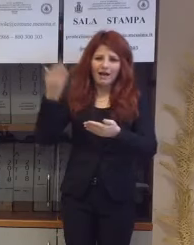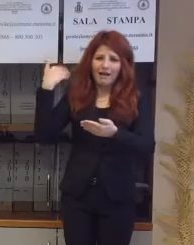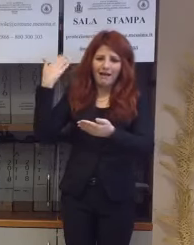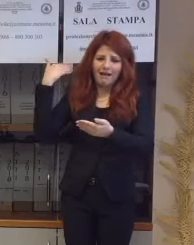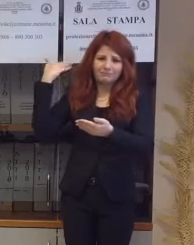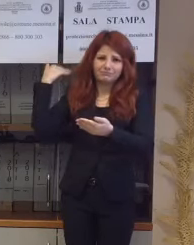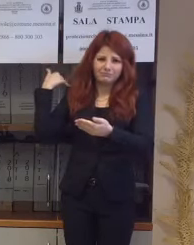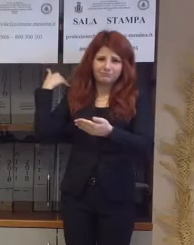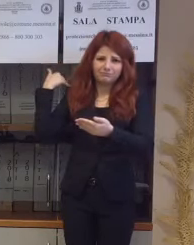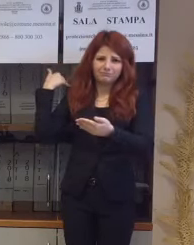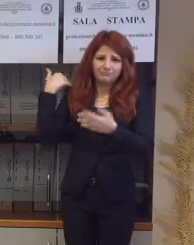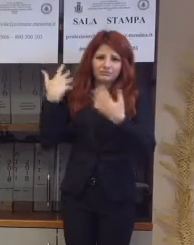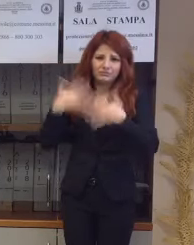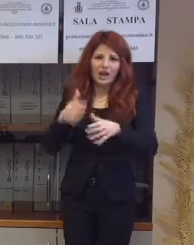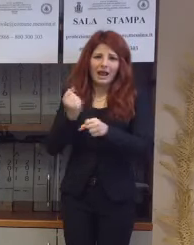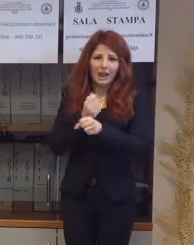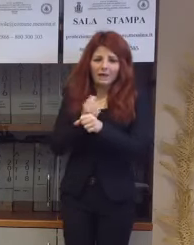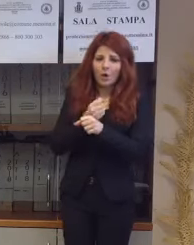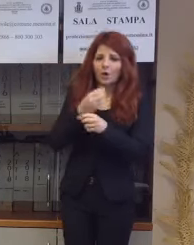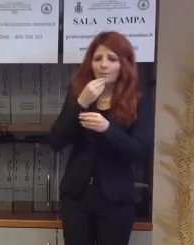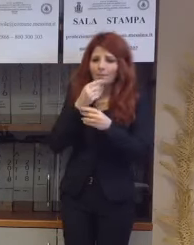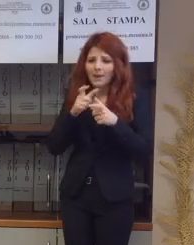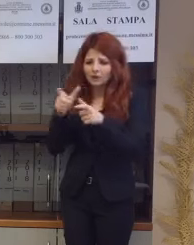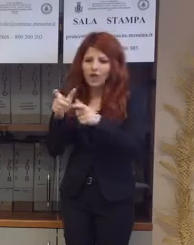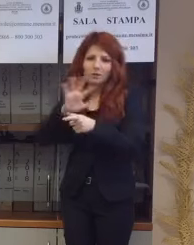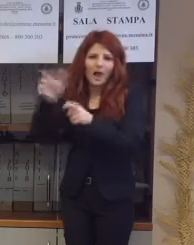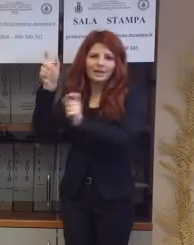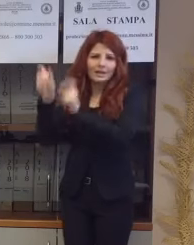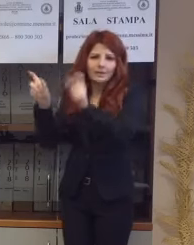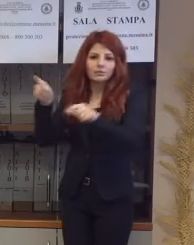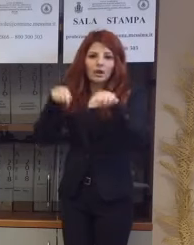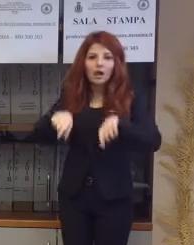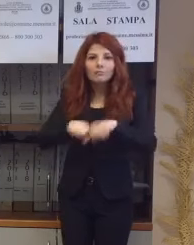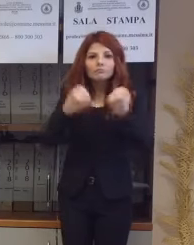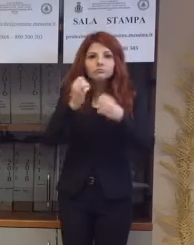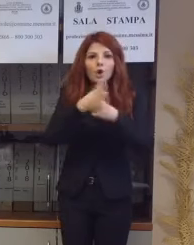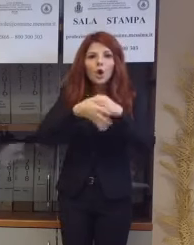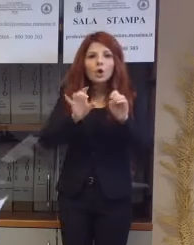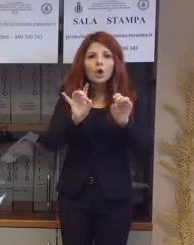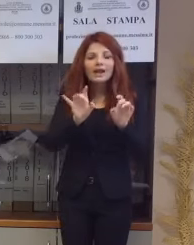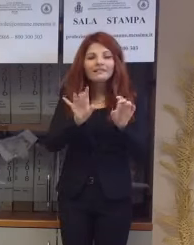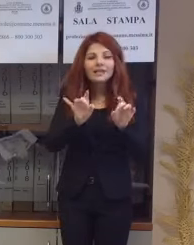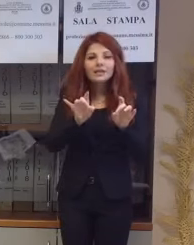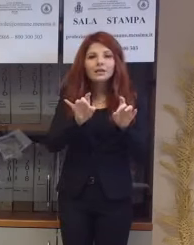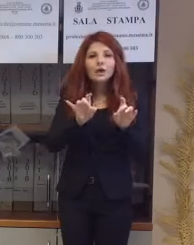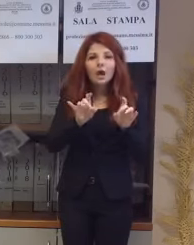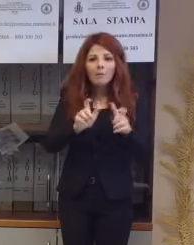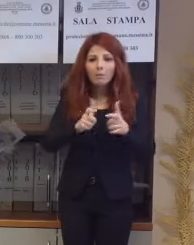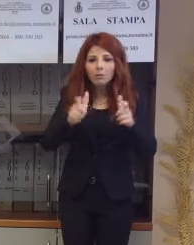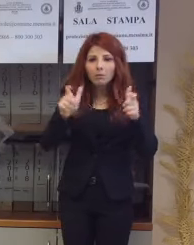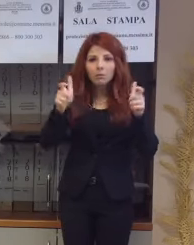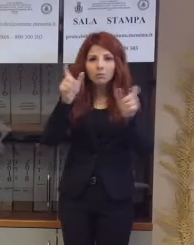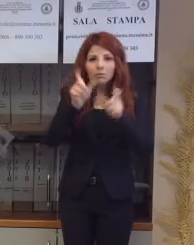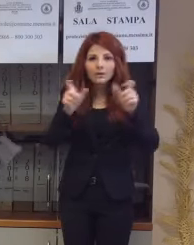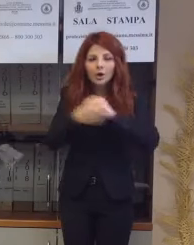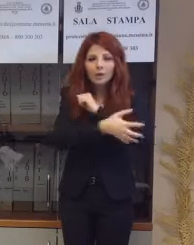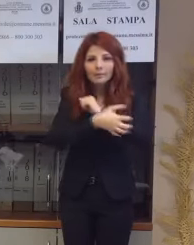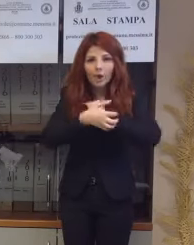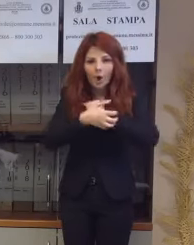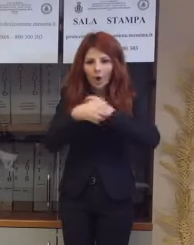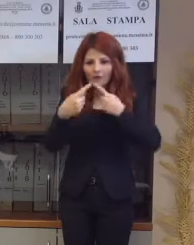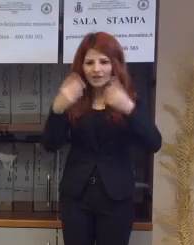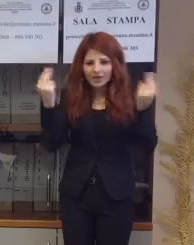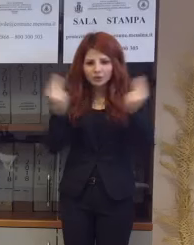questa, comunque era di circa il 2-3%. Guardate che qua noi già abbiamo un 6% delle famiglie,